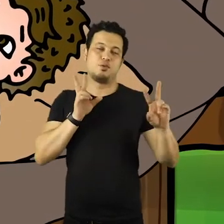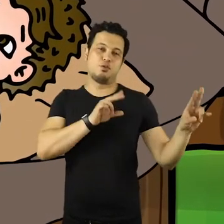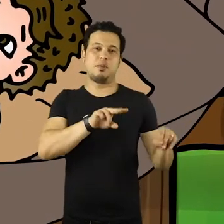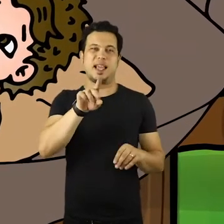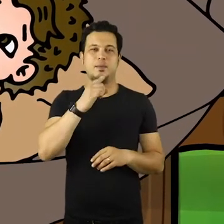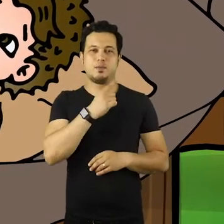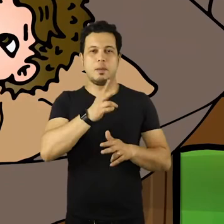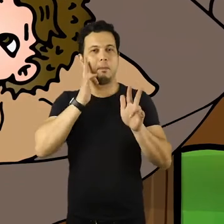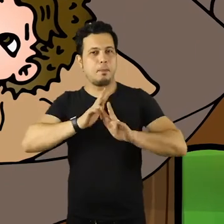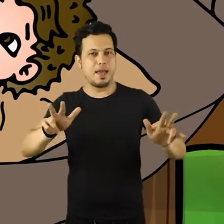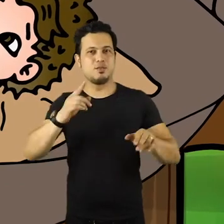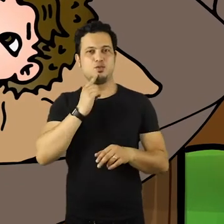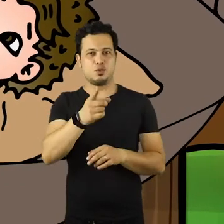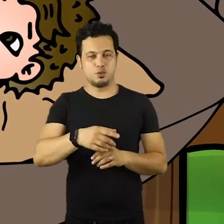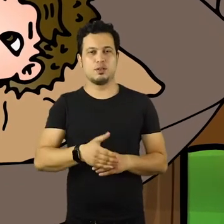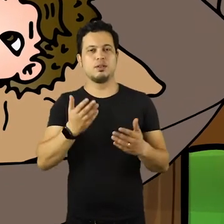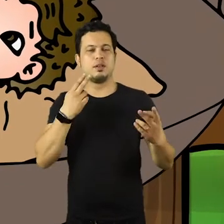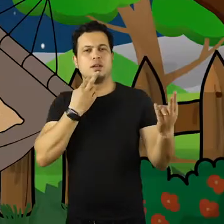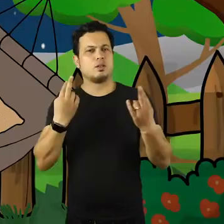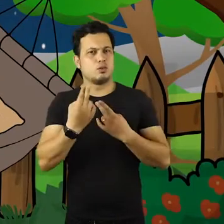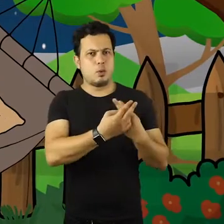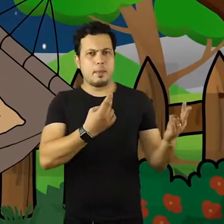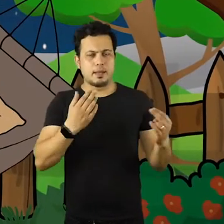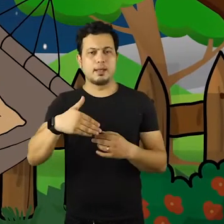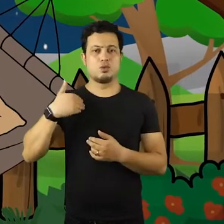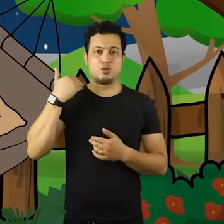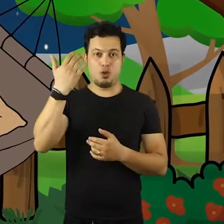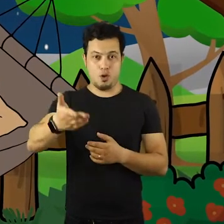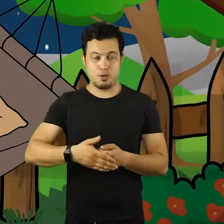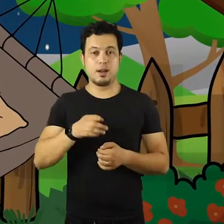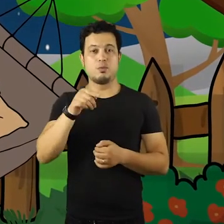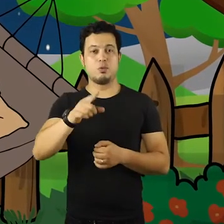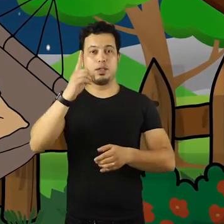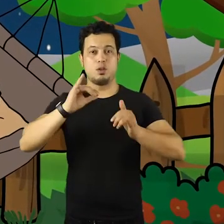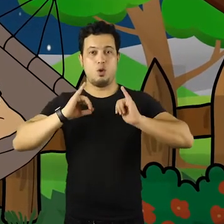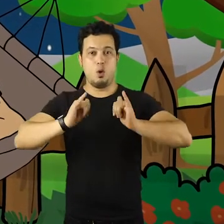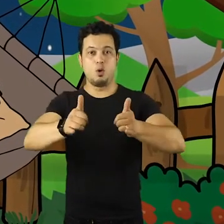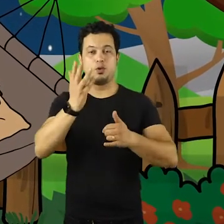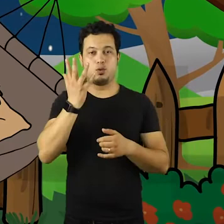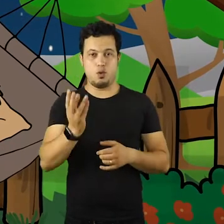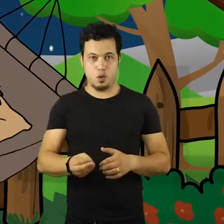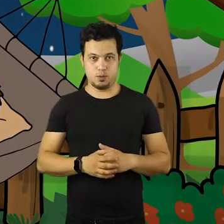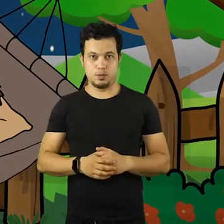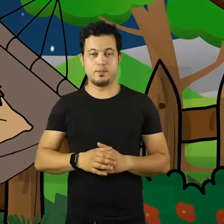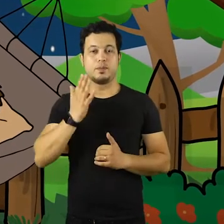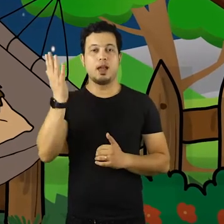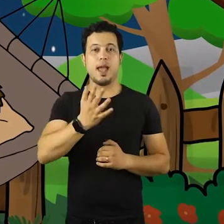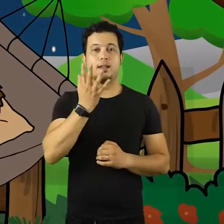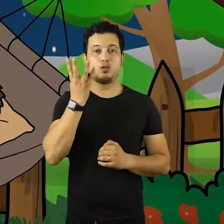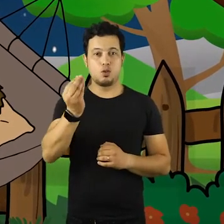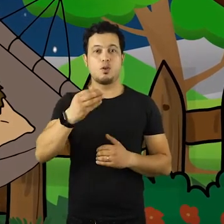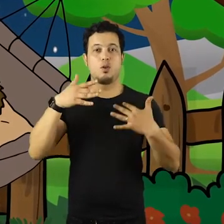duruşlarında bir sürü koyun saymaya başladılar. Çok geçmeden bu bir oyuna dönüşmüştü. En çok